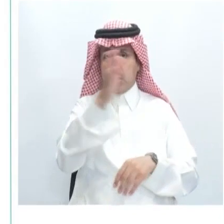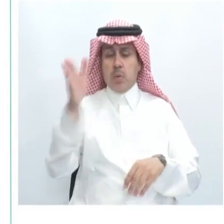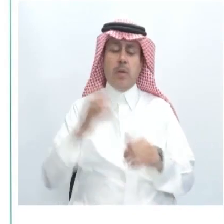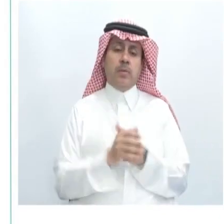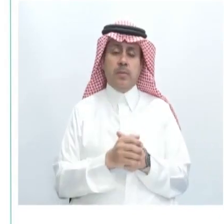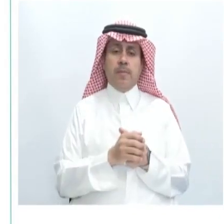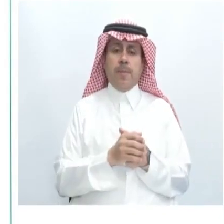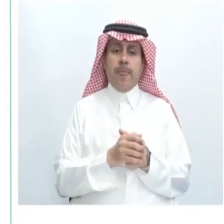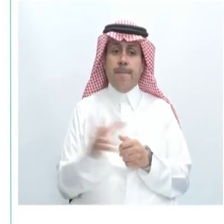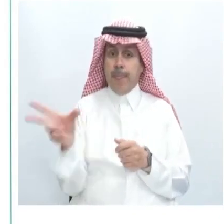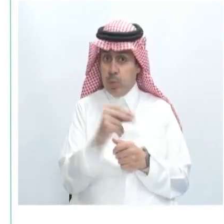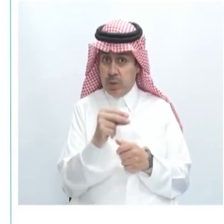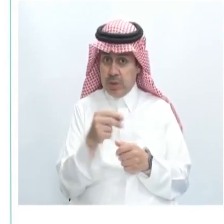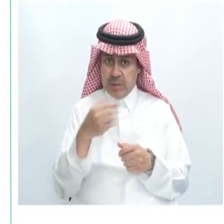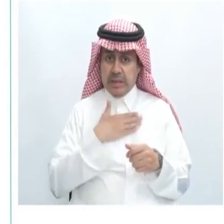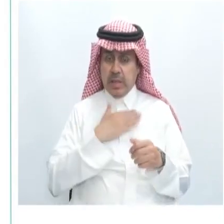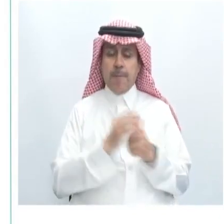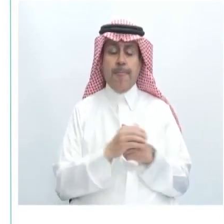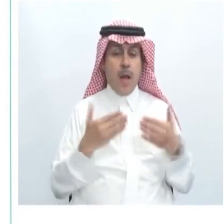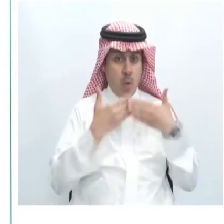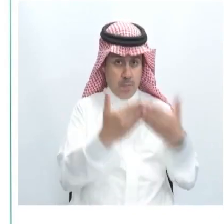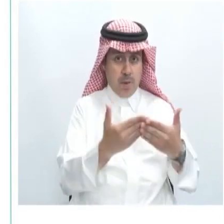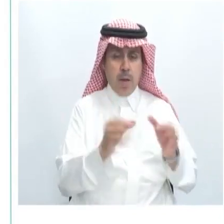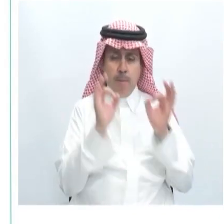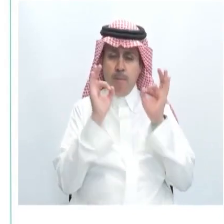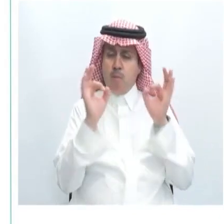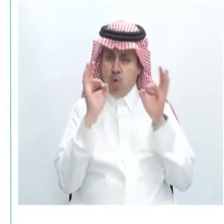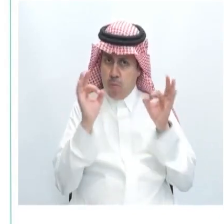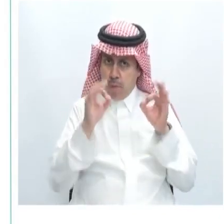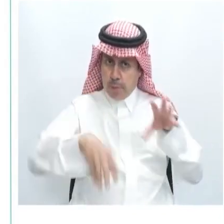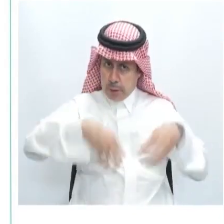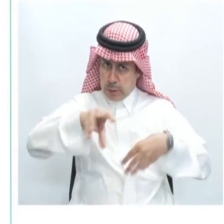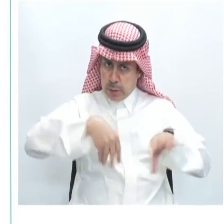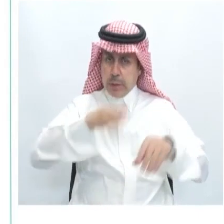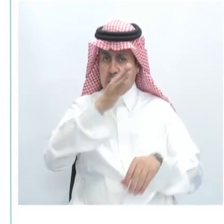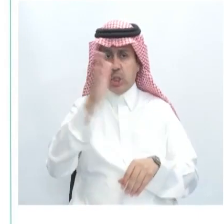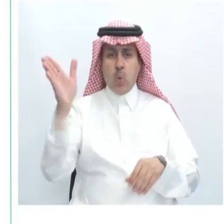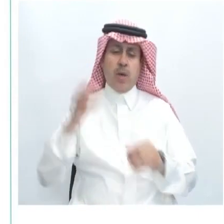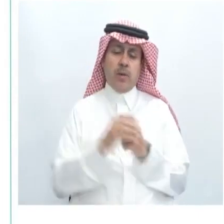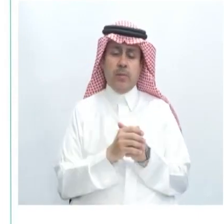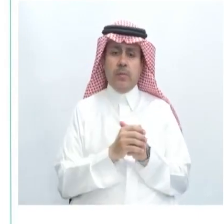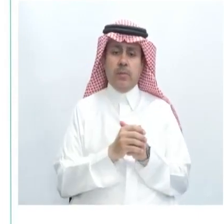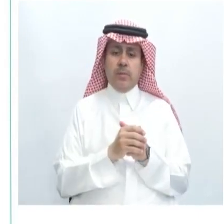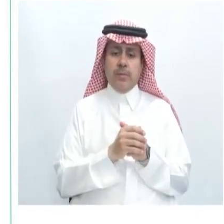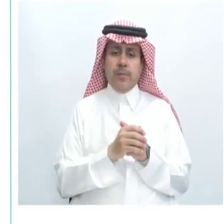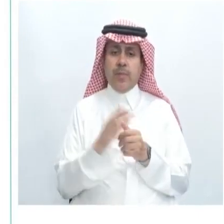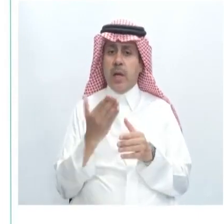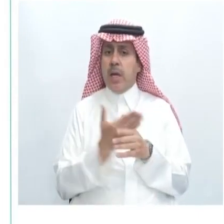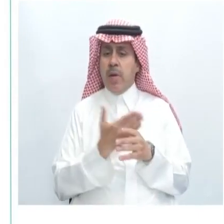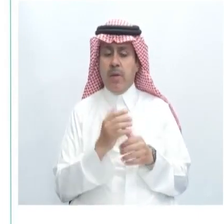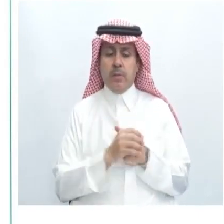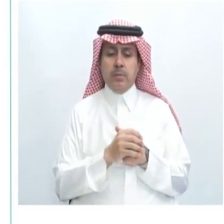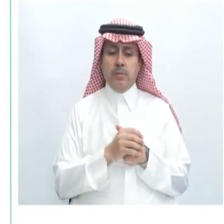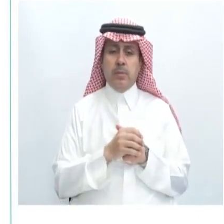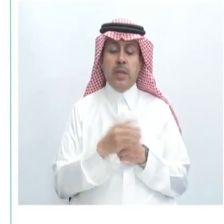منتج او خدمه فانت بحاجه الى ماذا الى التسويق لها لماذا